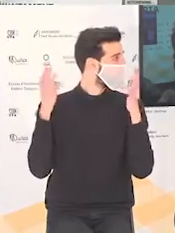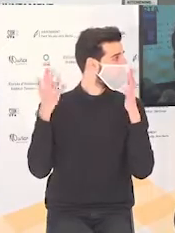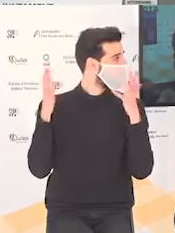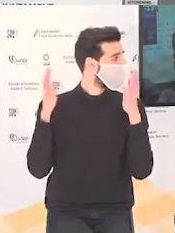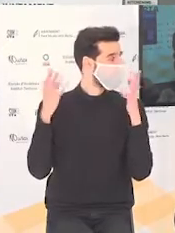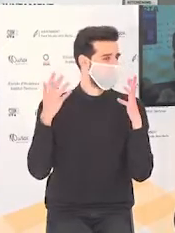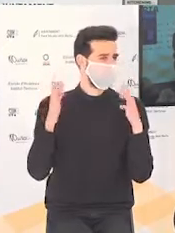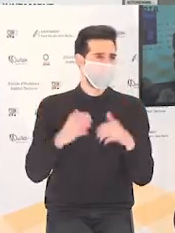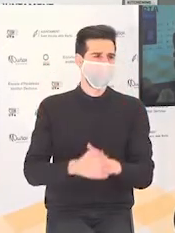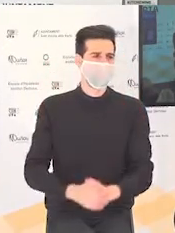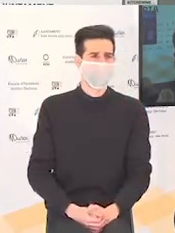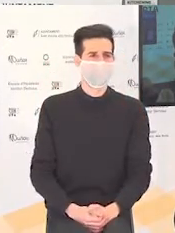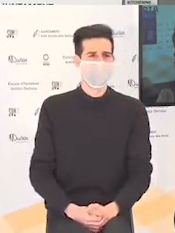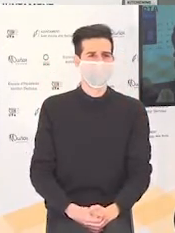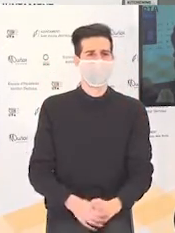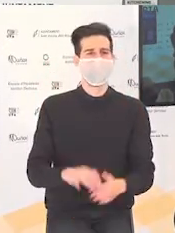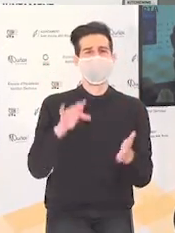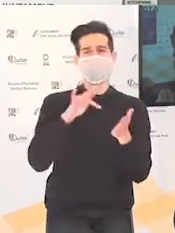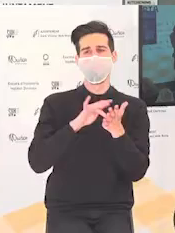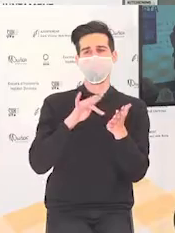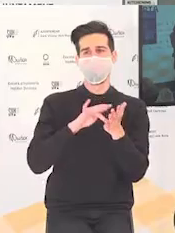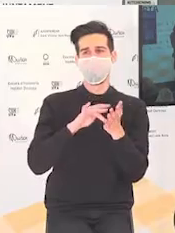Es tracta d'una reproducció